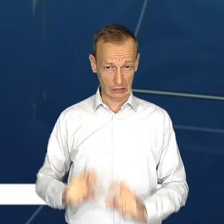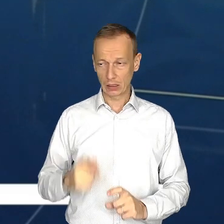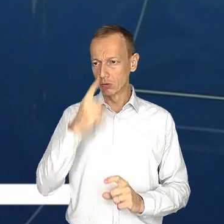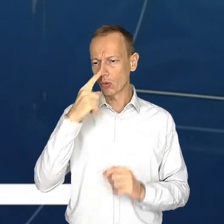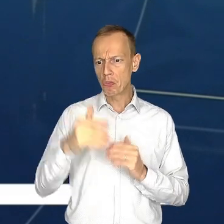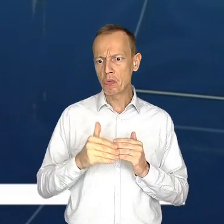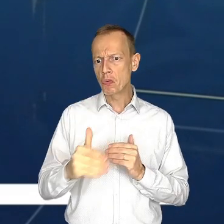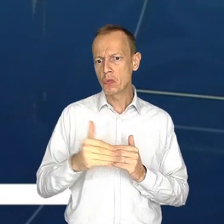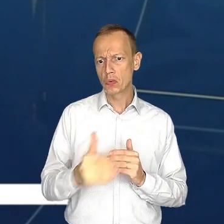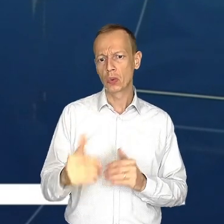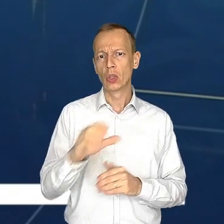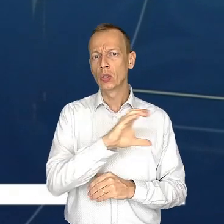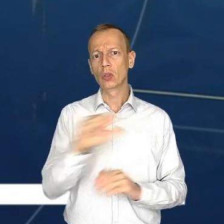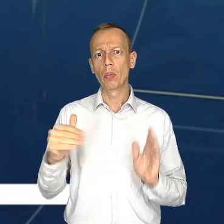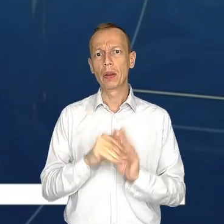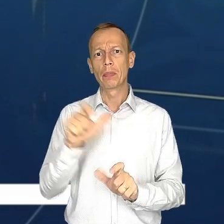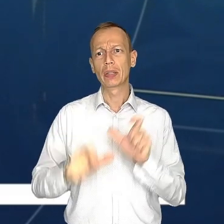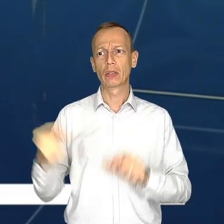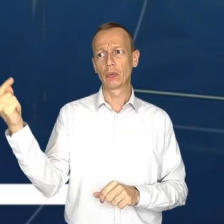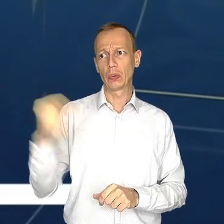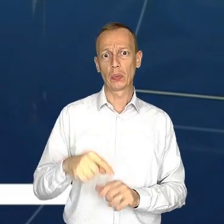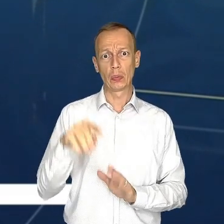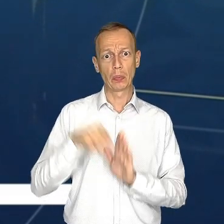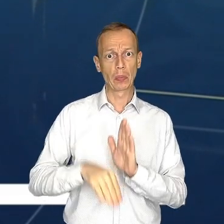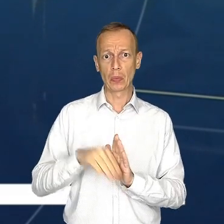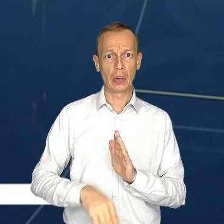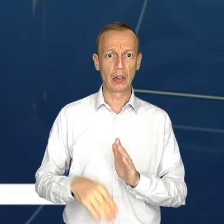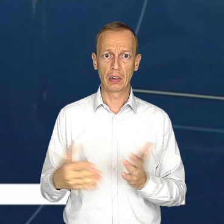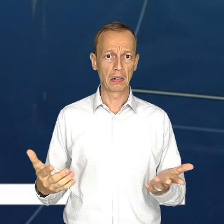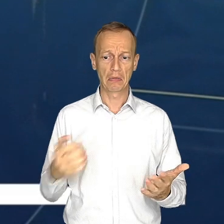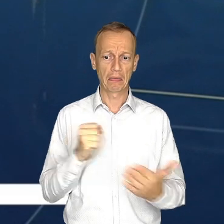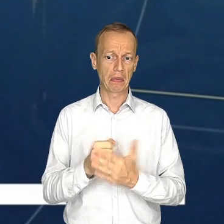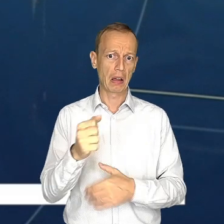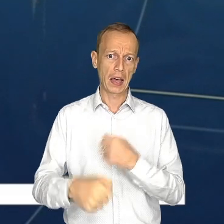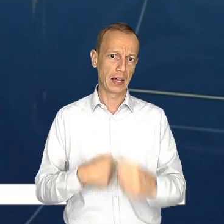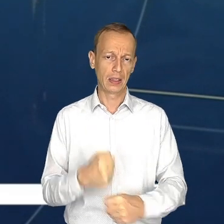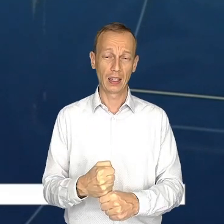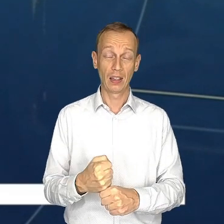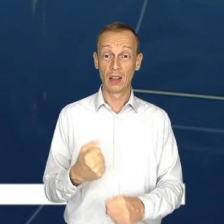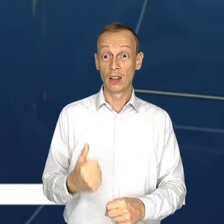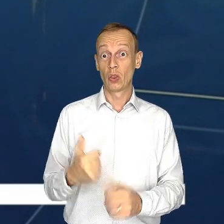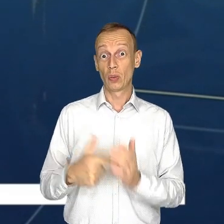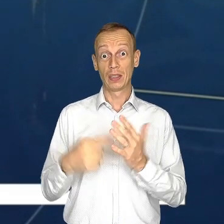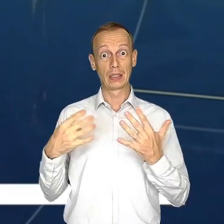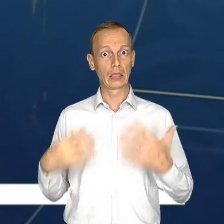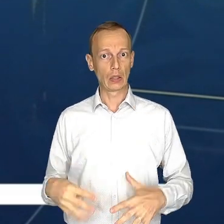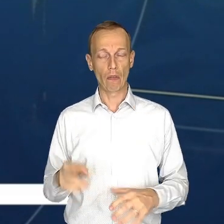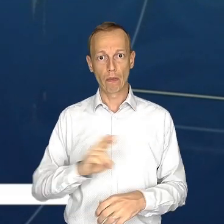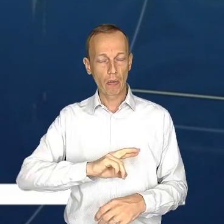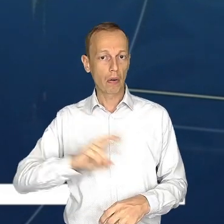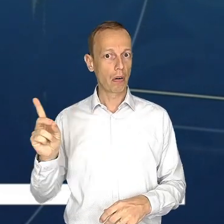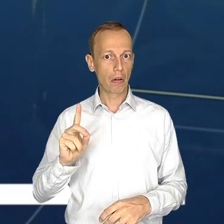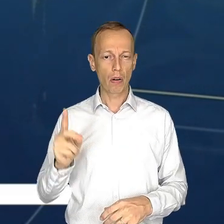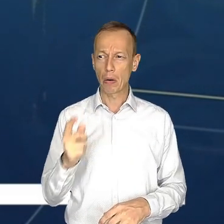nos prévisions, en dessous des 100 000 visiteurs. Nous serons en dessous des 100 000 visiteurs à la fin de l'année, alors que l'année 2019 était une